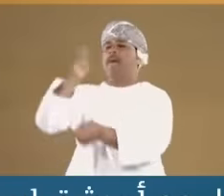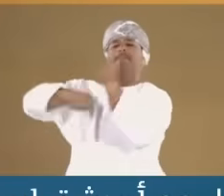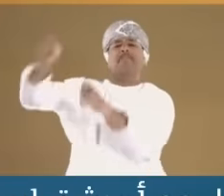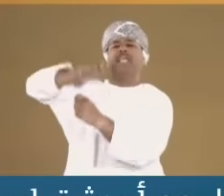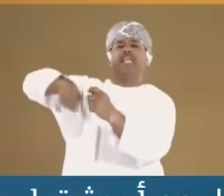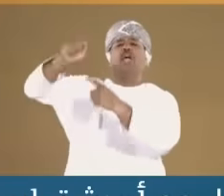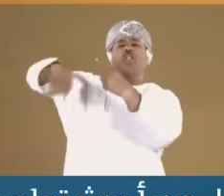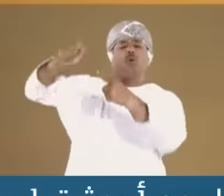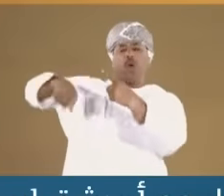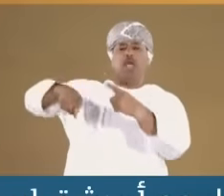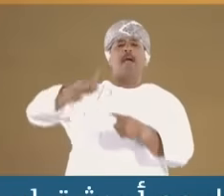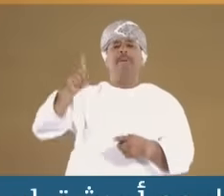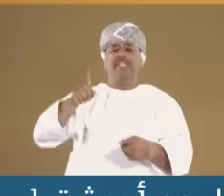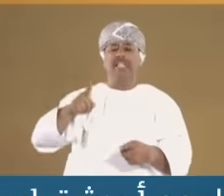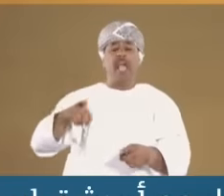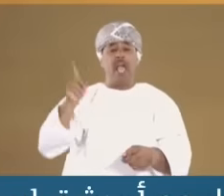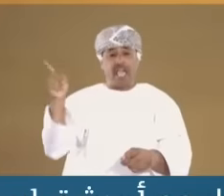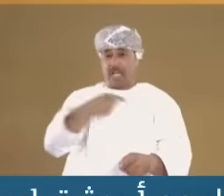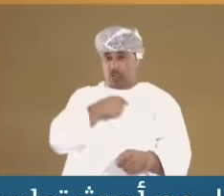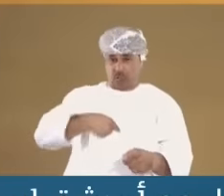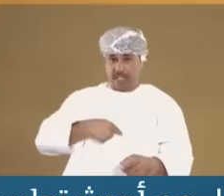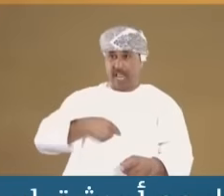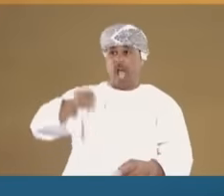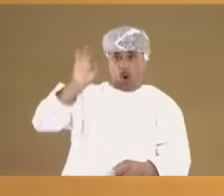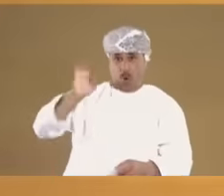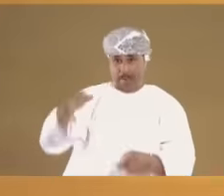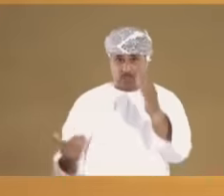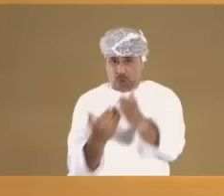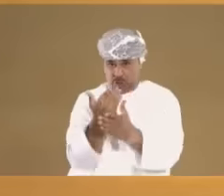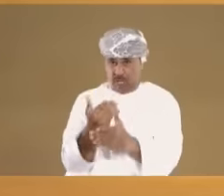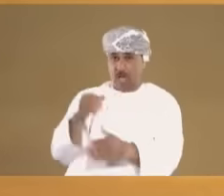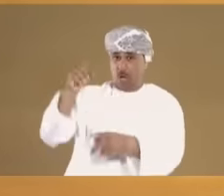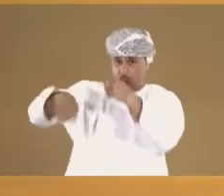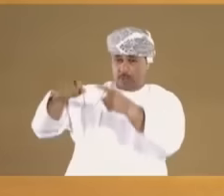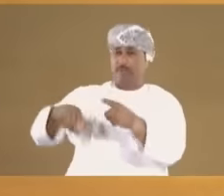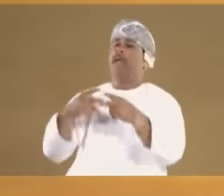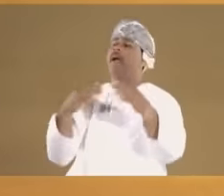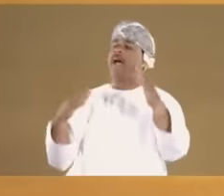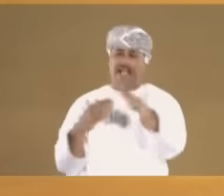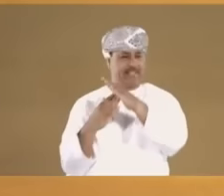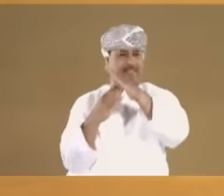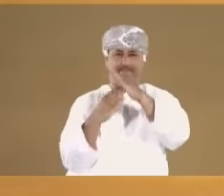أن بلاده لن تؤيد أي عقوبات جديدة.